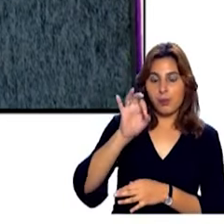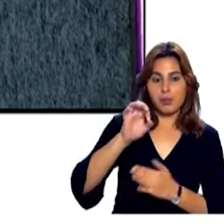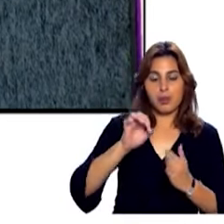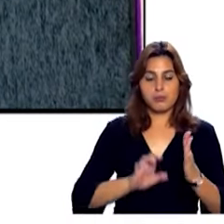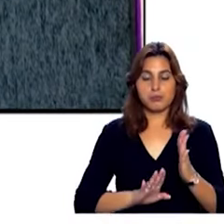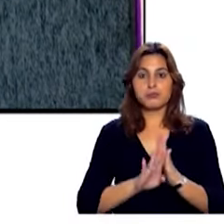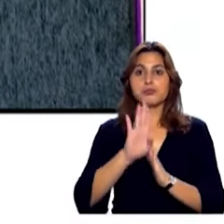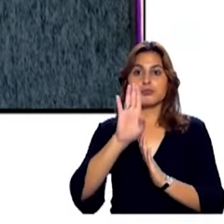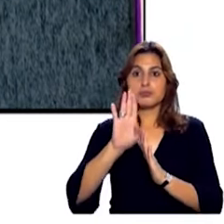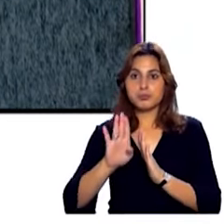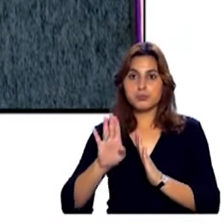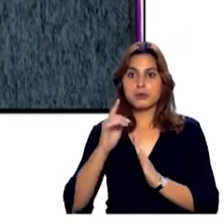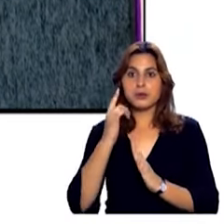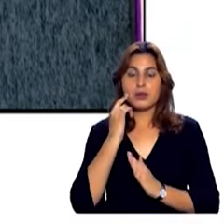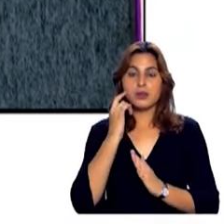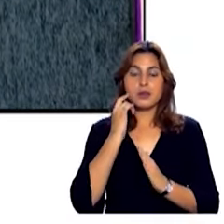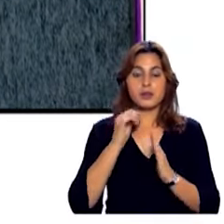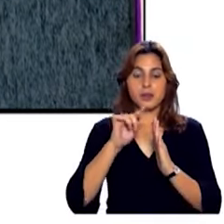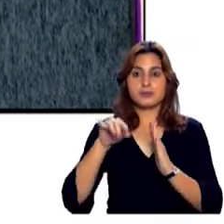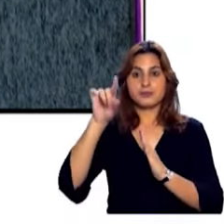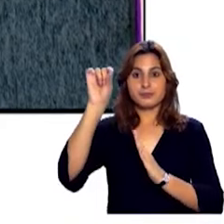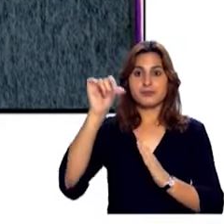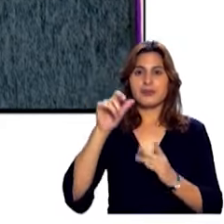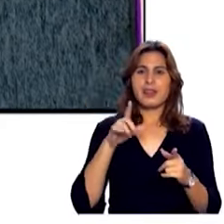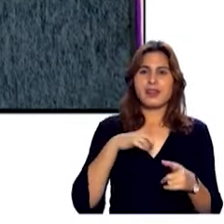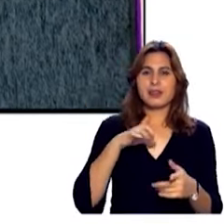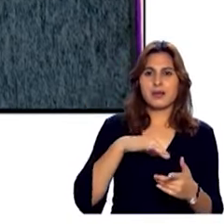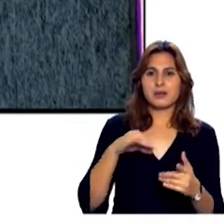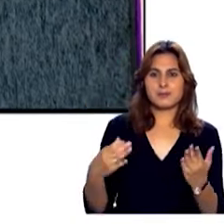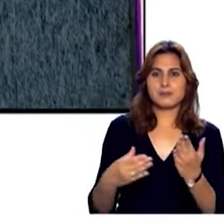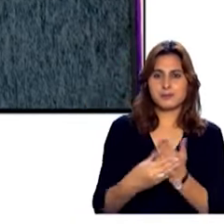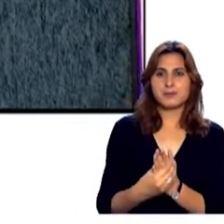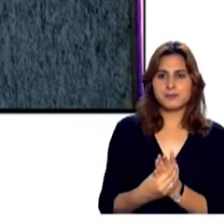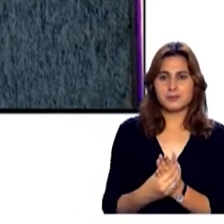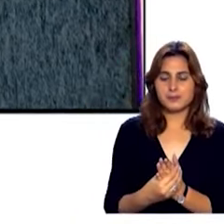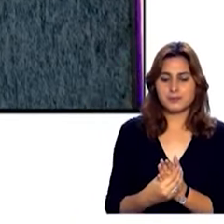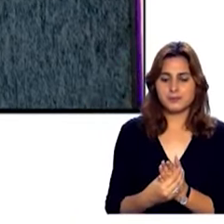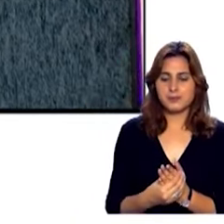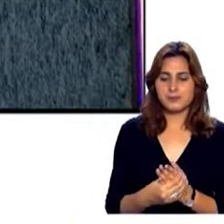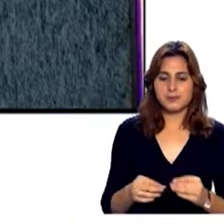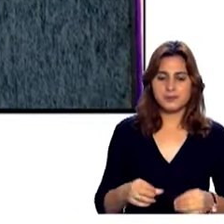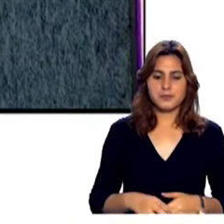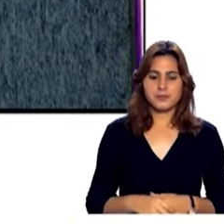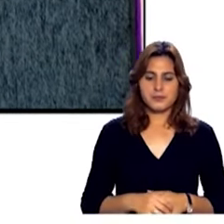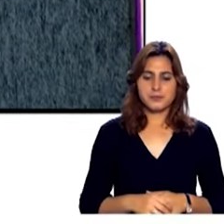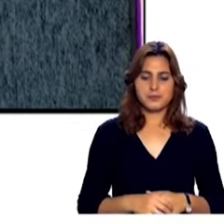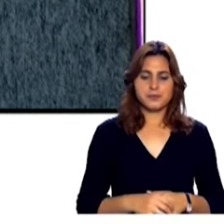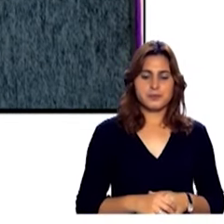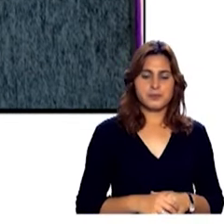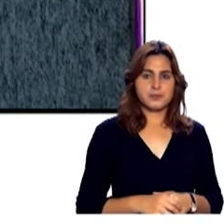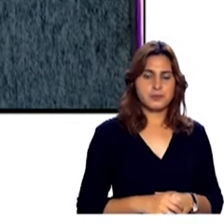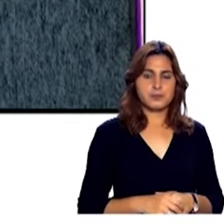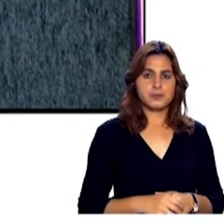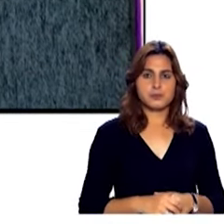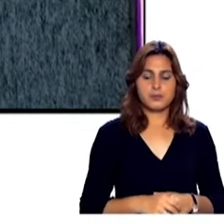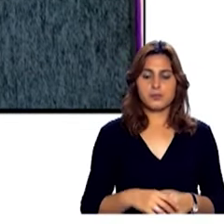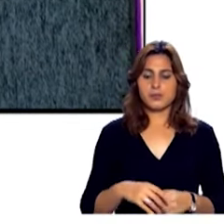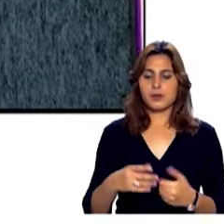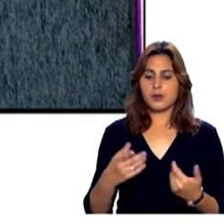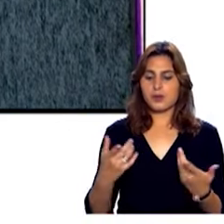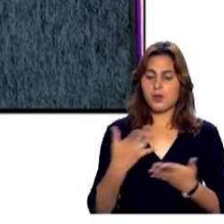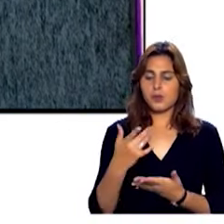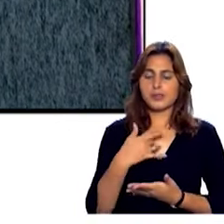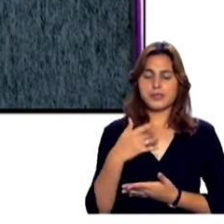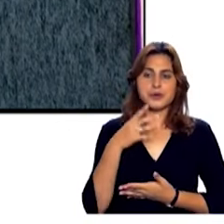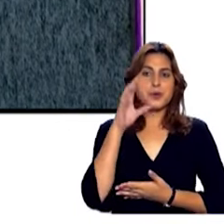da litigation explosion che ho sentito ieri e oggi per quanto riguarda Il brasile per se